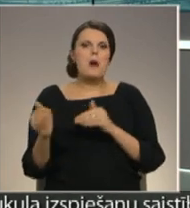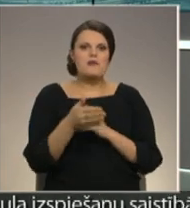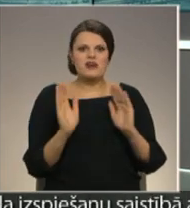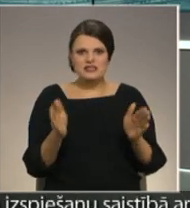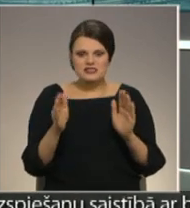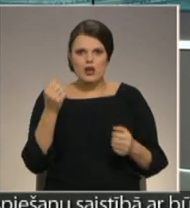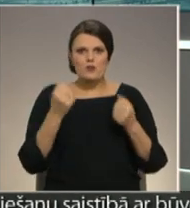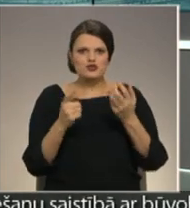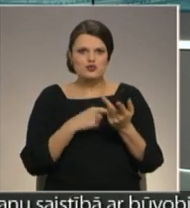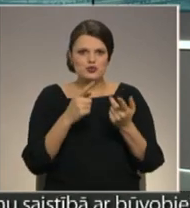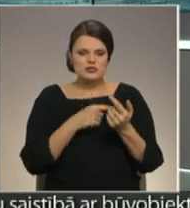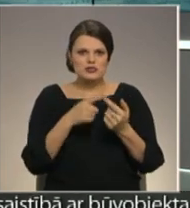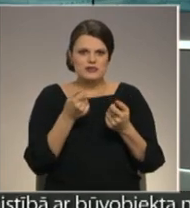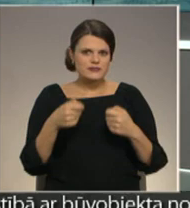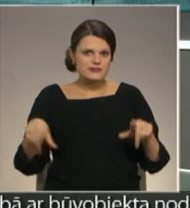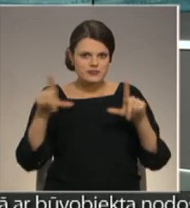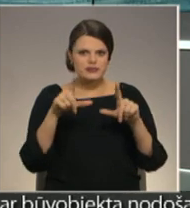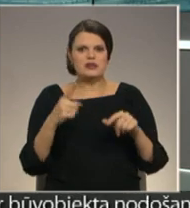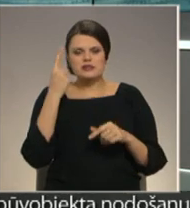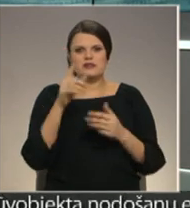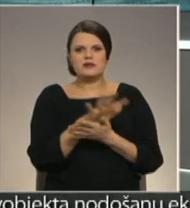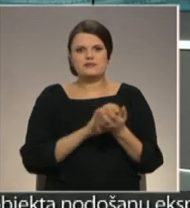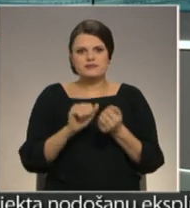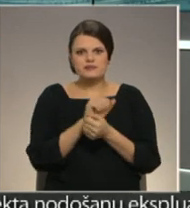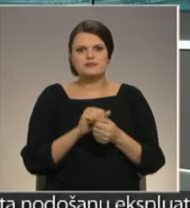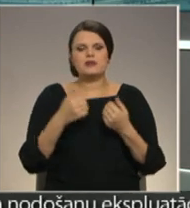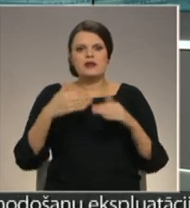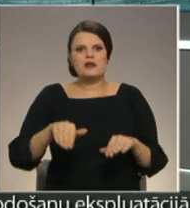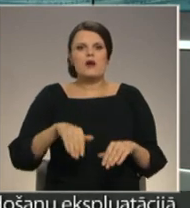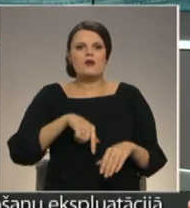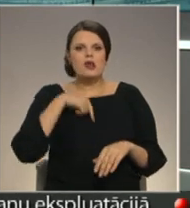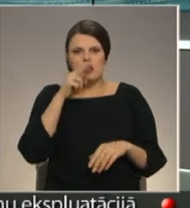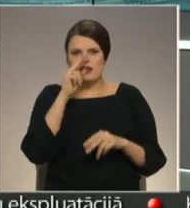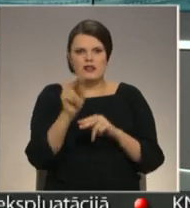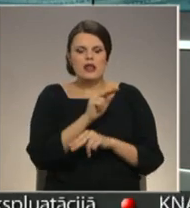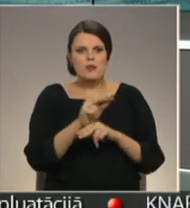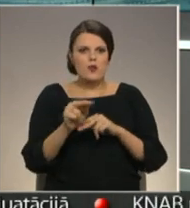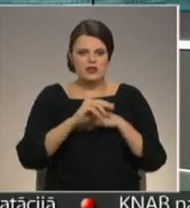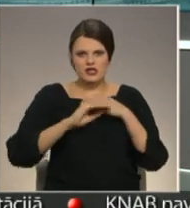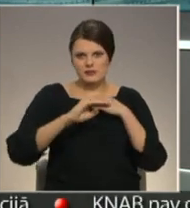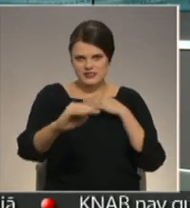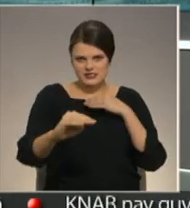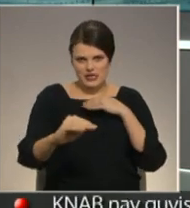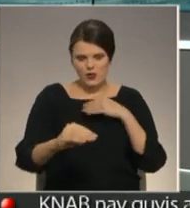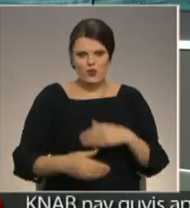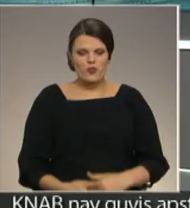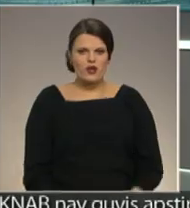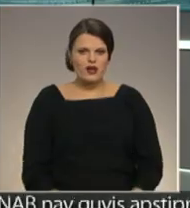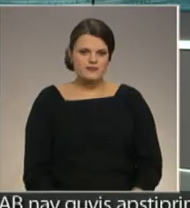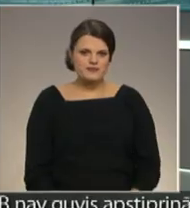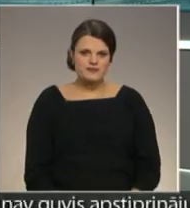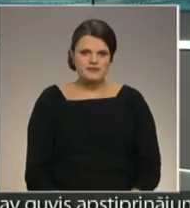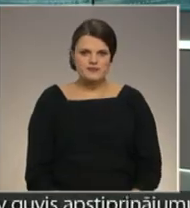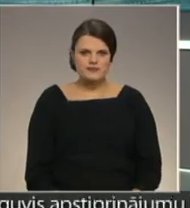apvedceļiem, un automašīnu skaits uz tām būtiski pieaug, nodarot būtisku kaitējumu jau tā gadiem neremontētajiem segumam. Un no Ogres